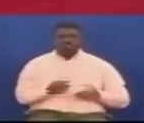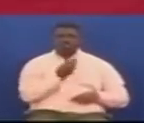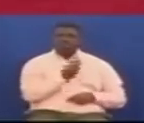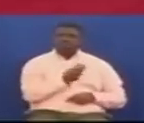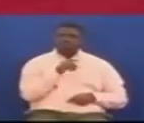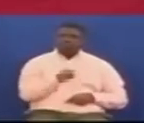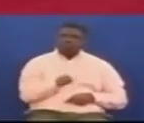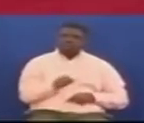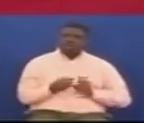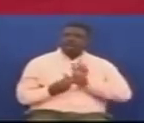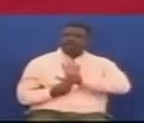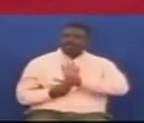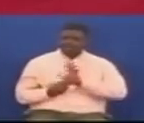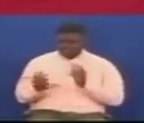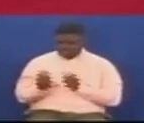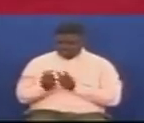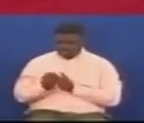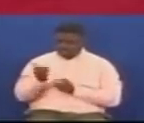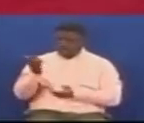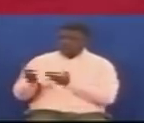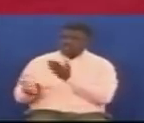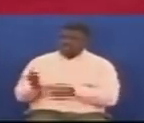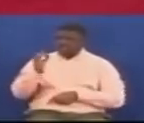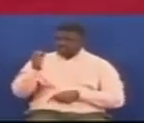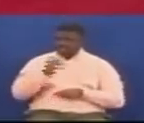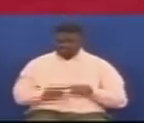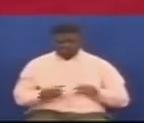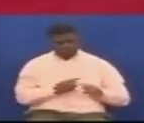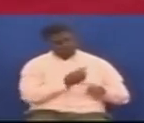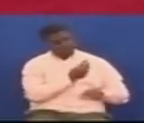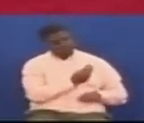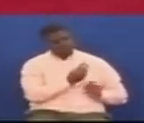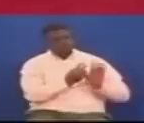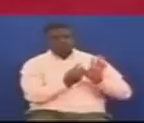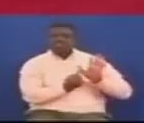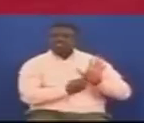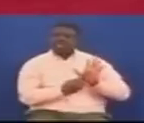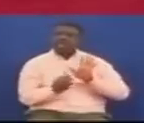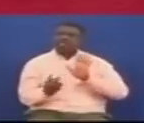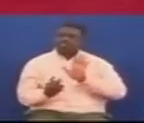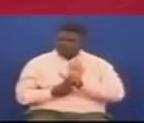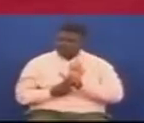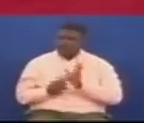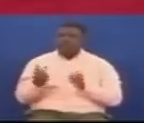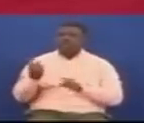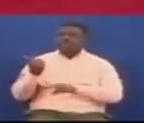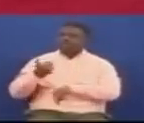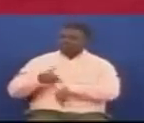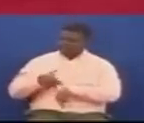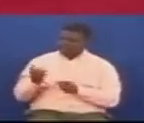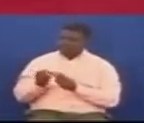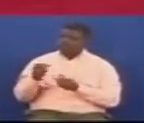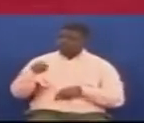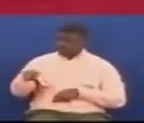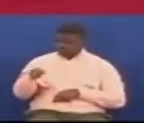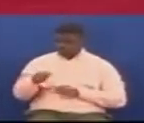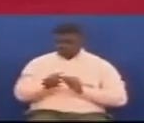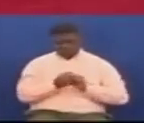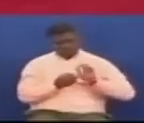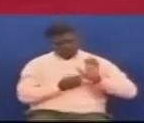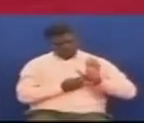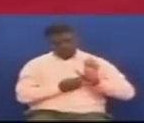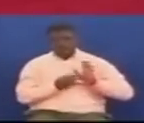3.18% ikilinganishwa na wastani wa 3.67% katika kipindi kama hicho mwaka